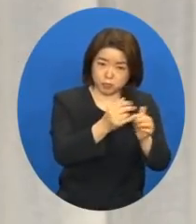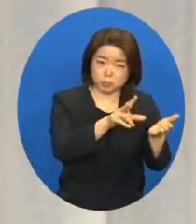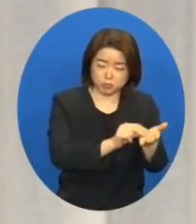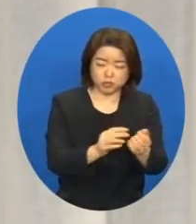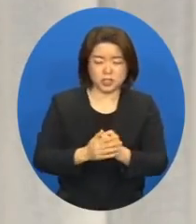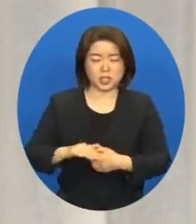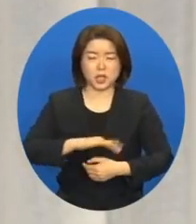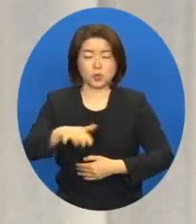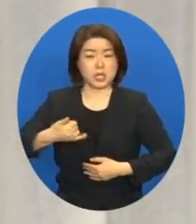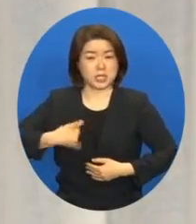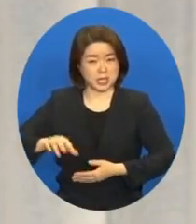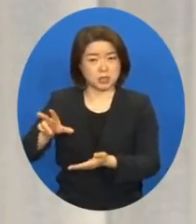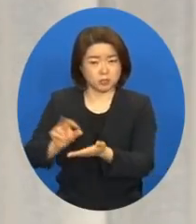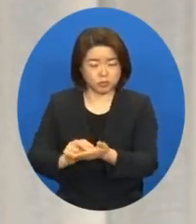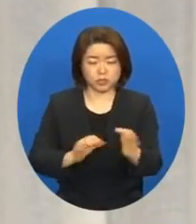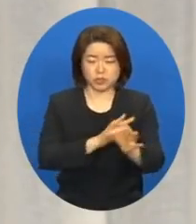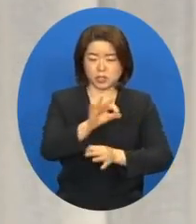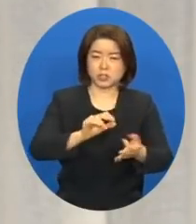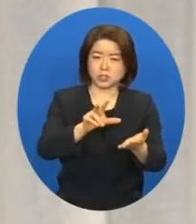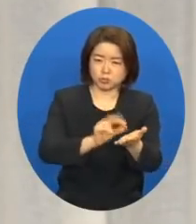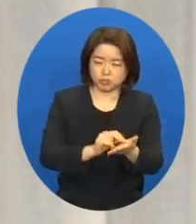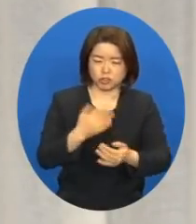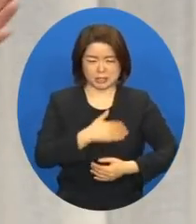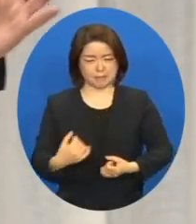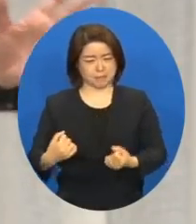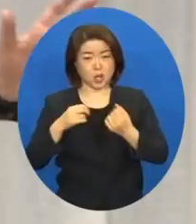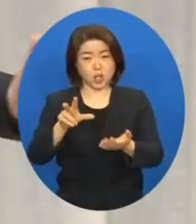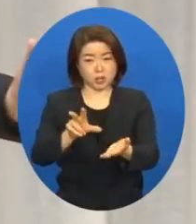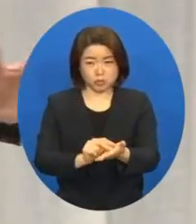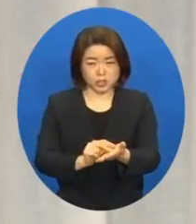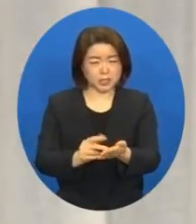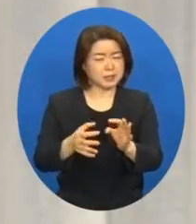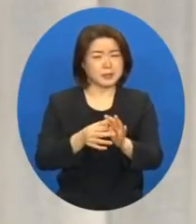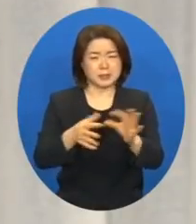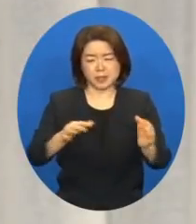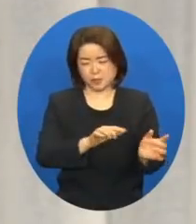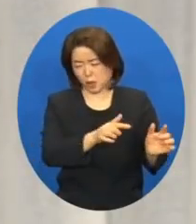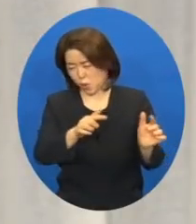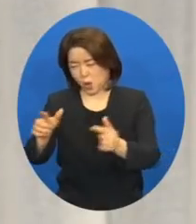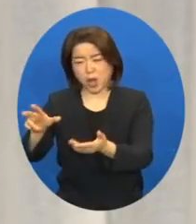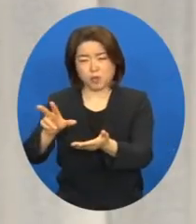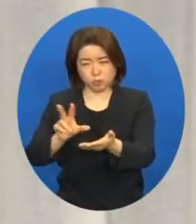우리의 자녀의 문제든 경제적인 문제든 건강의 문제든 어떤 문제가 있든지